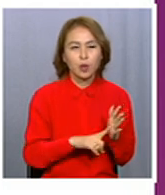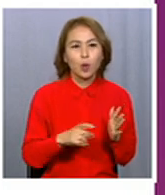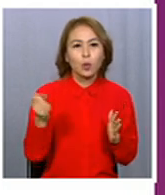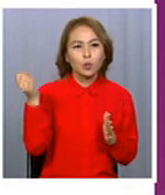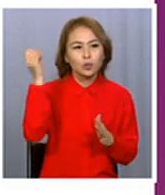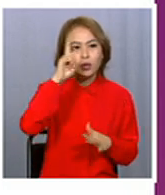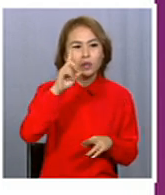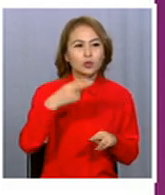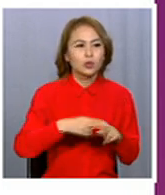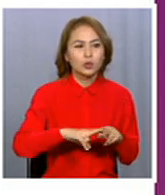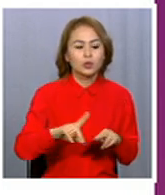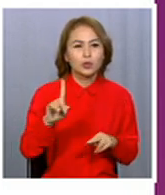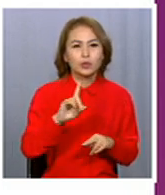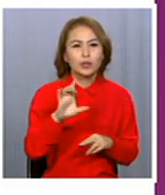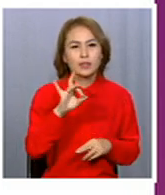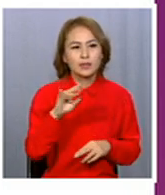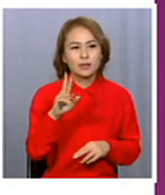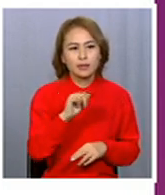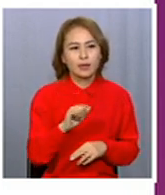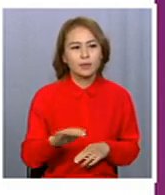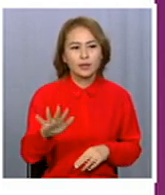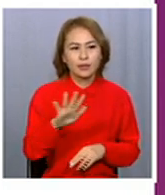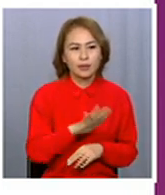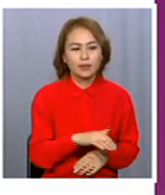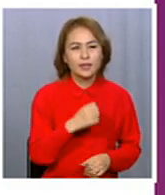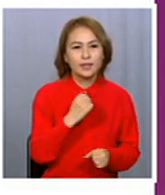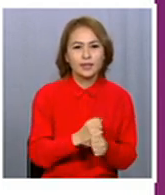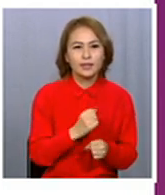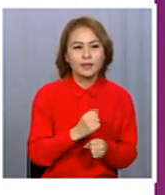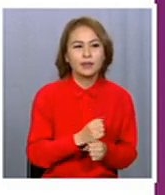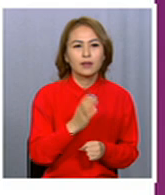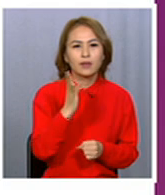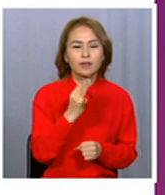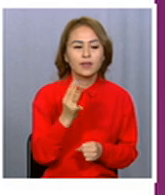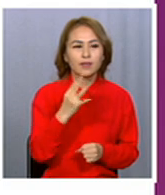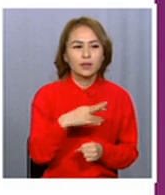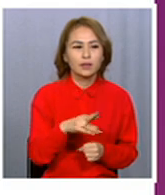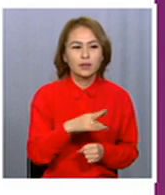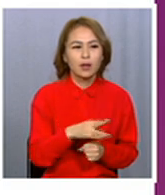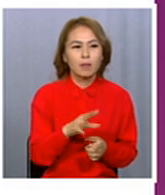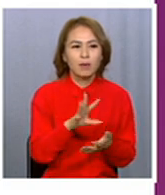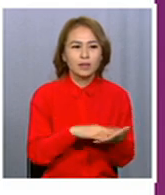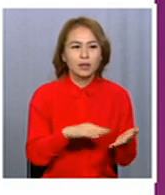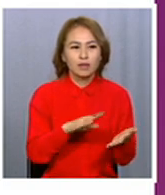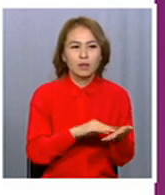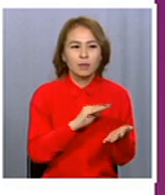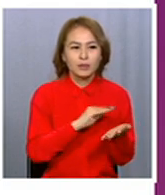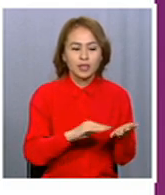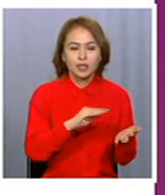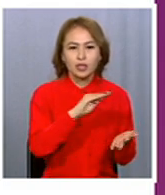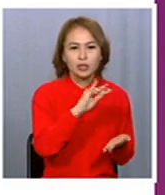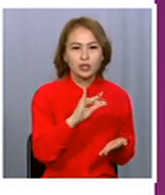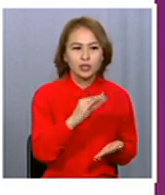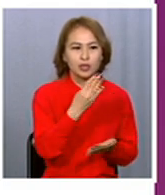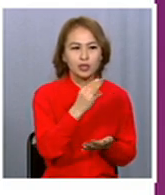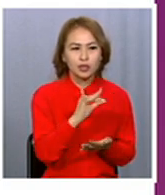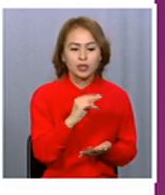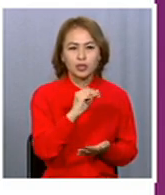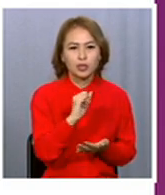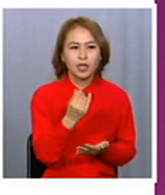вопросы, узнали, что такое среда обитания, сделали вывод, повторили правописание